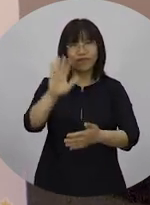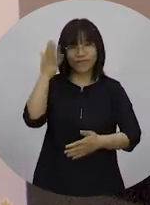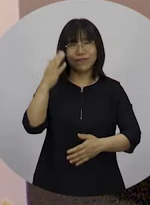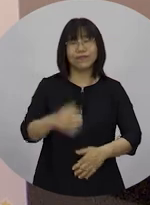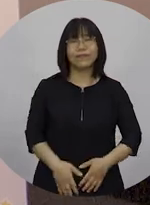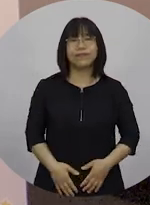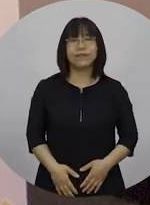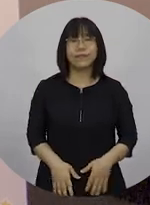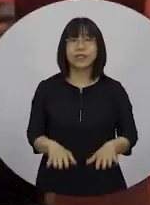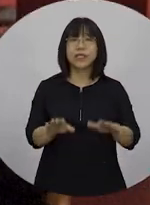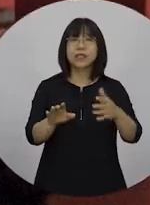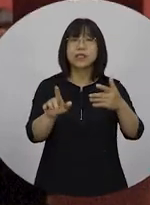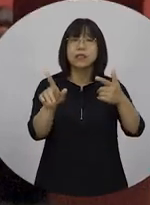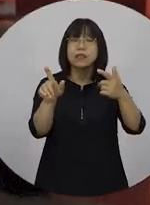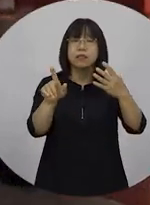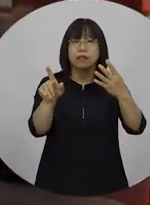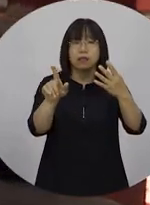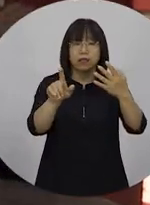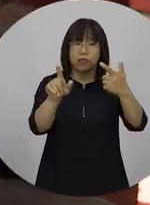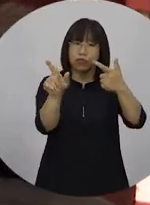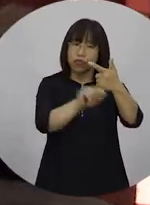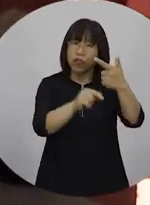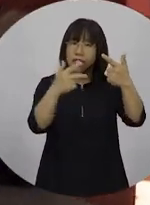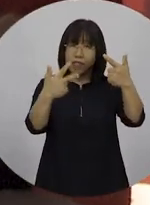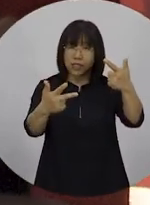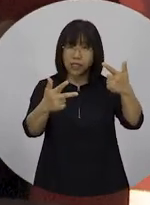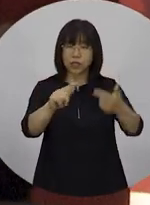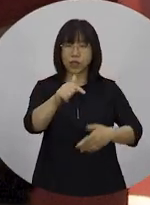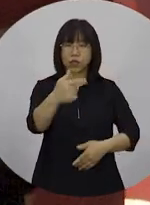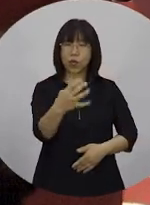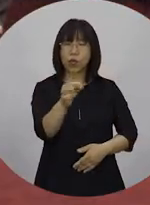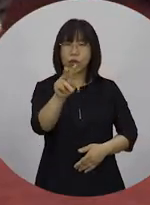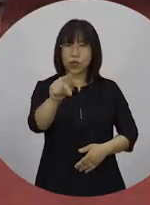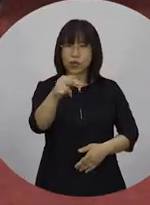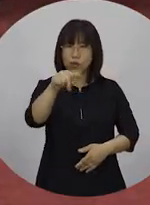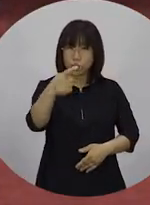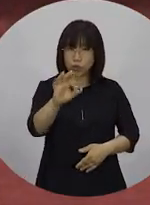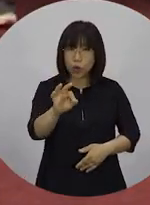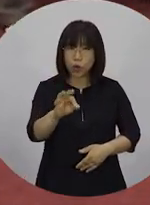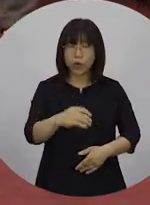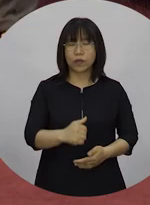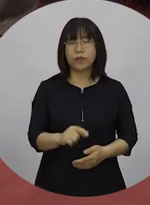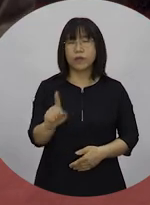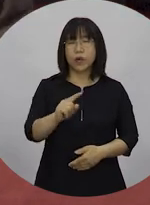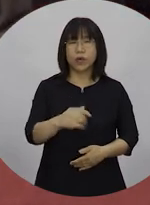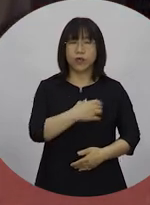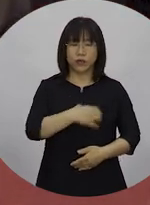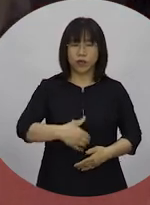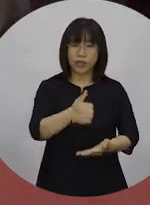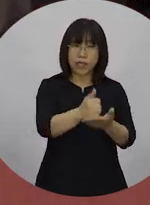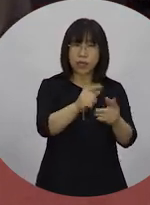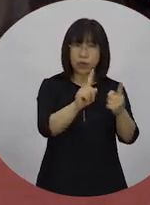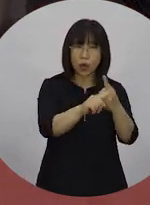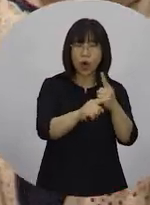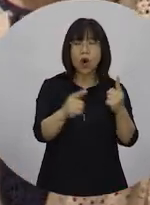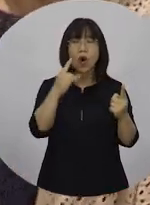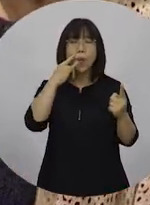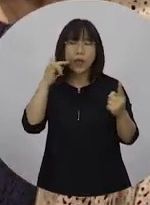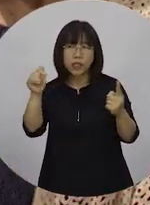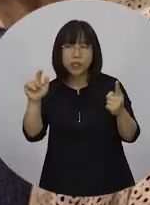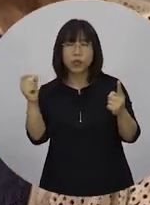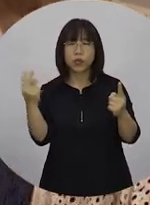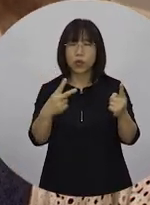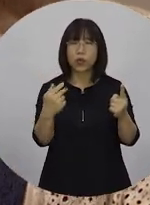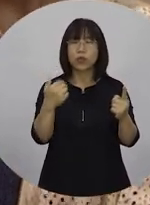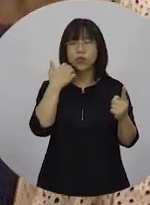되었습니다 한편 지난 7일 영화 상영에 는 노현송 강서구 청장을 비롯해 김정인 감독과 영화에